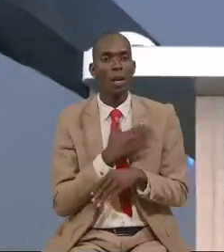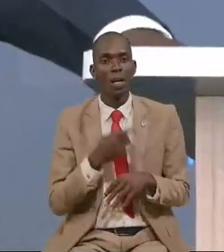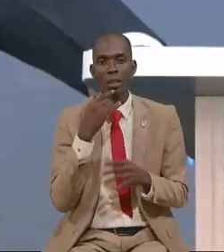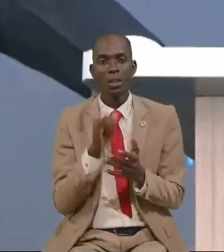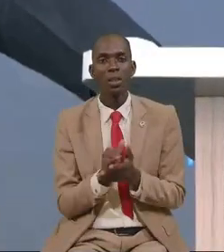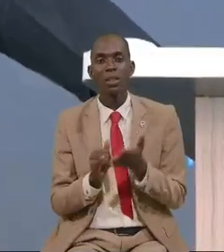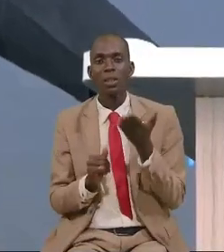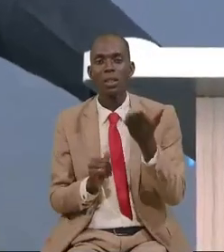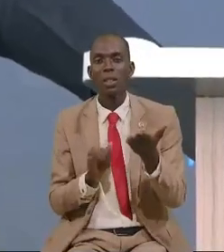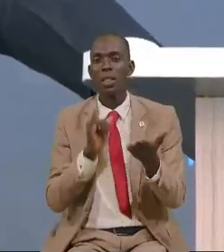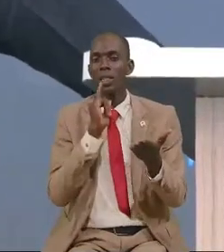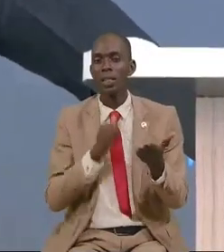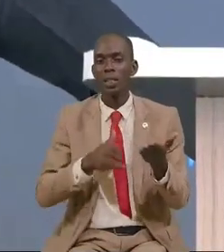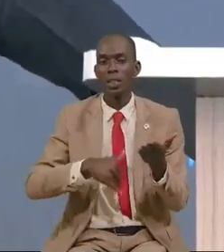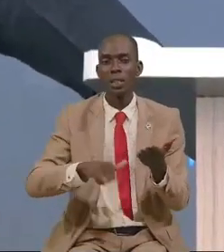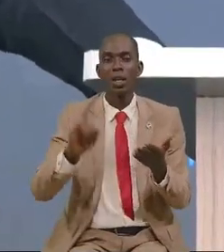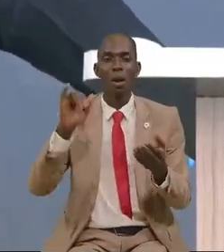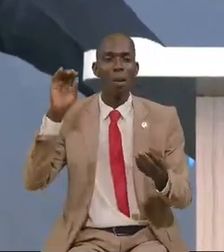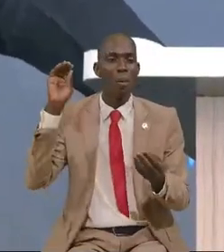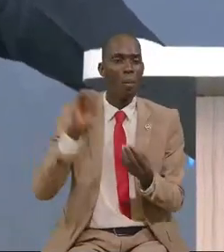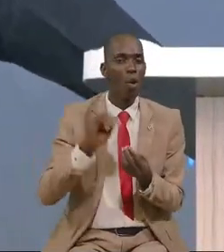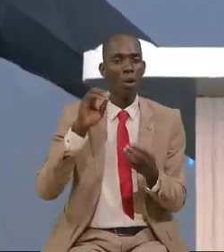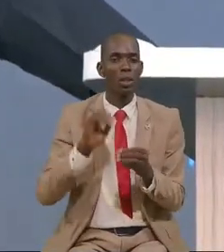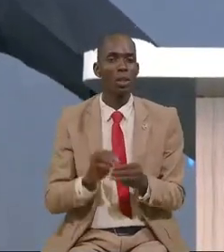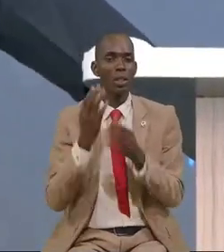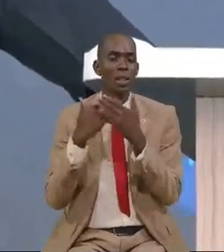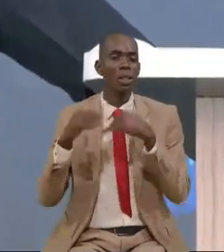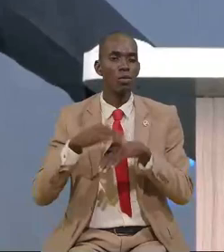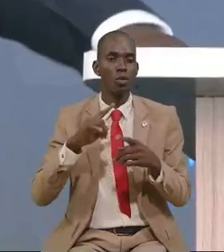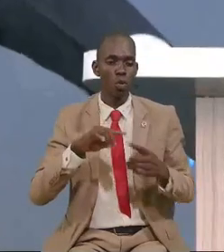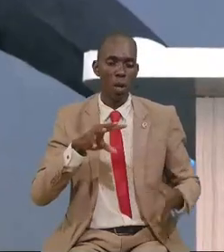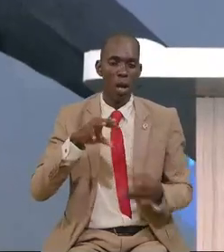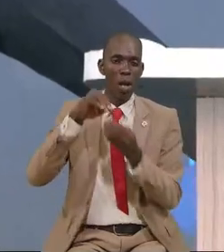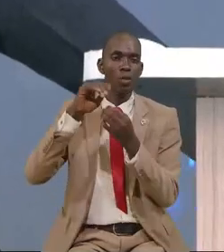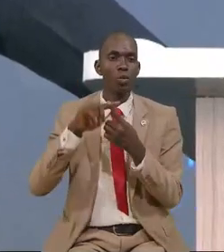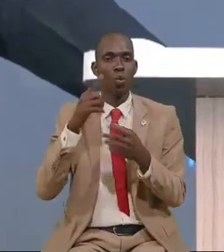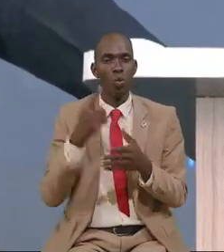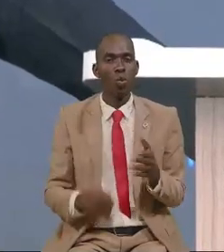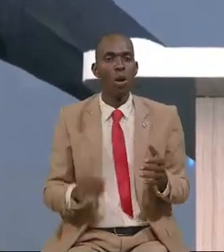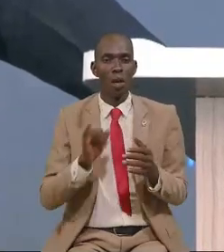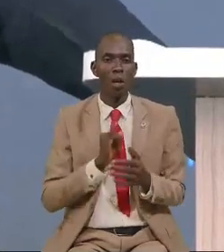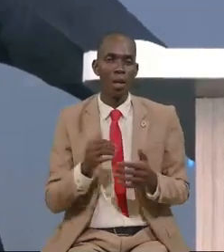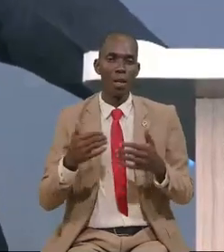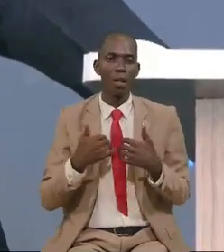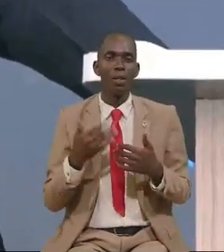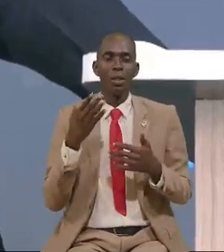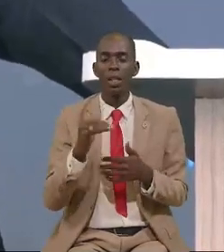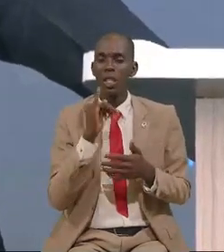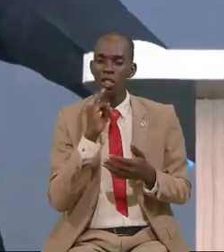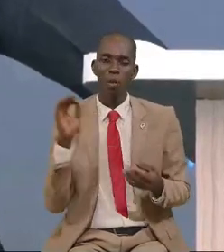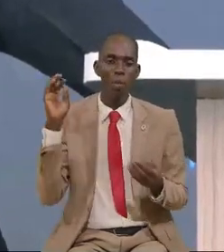encore, il y a beaucoup au ciel à avoir, à ajouter à ce que j'ai. Il y a encore beaucoup au ciel